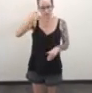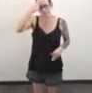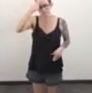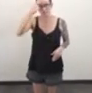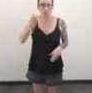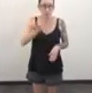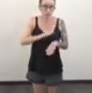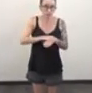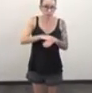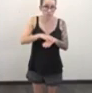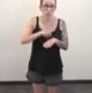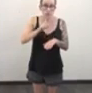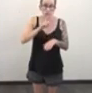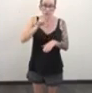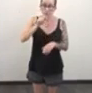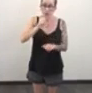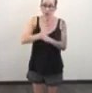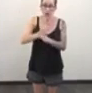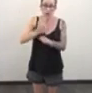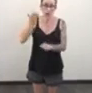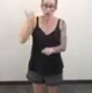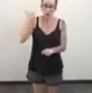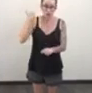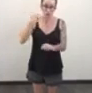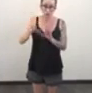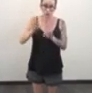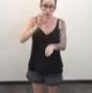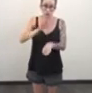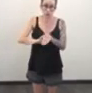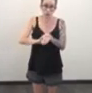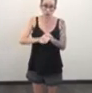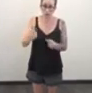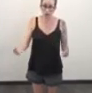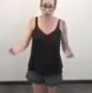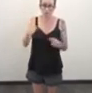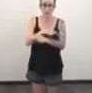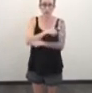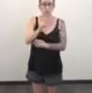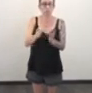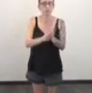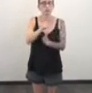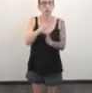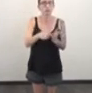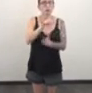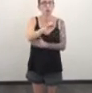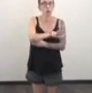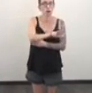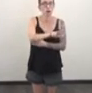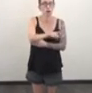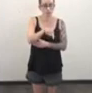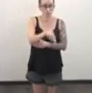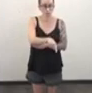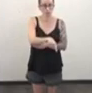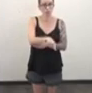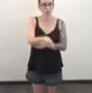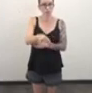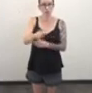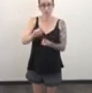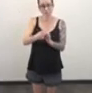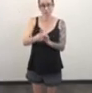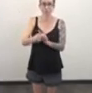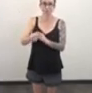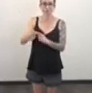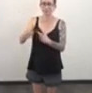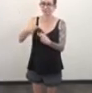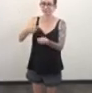les choix politiques depuis une vingtaine d'années vont en sens inverse. En 2003, c'est l'ouverture de la petite enfance au secteur marchand.